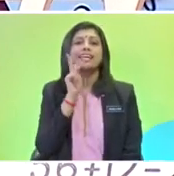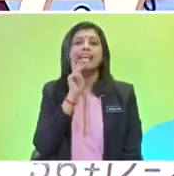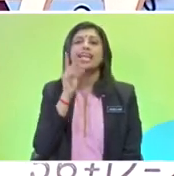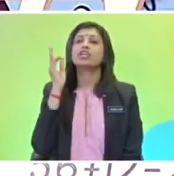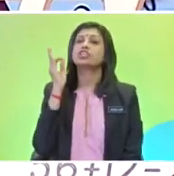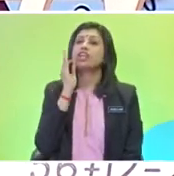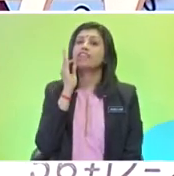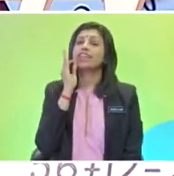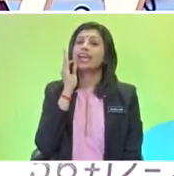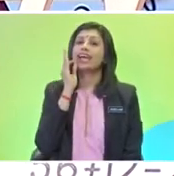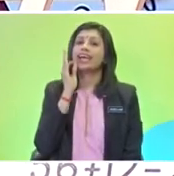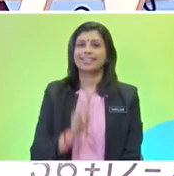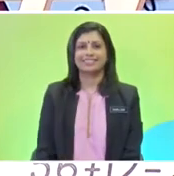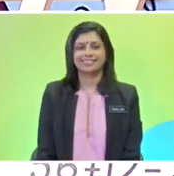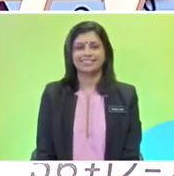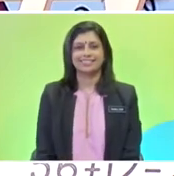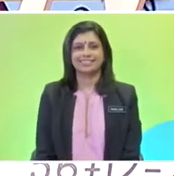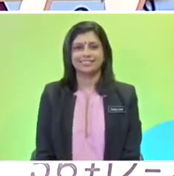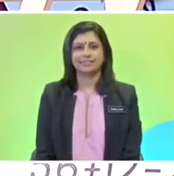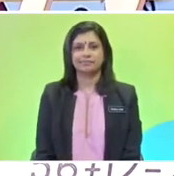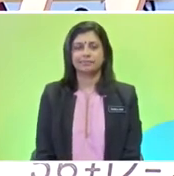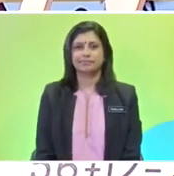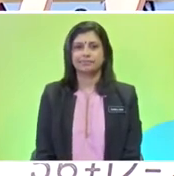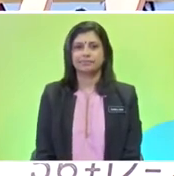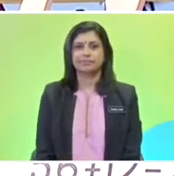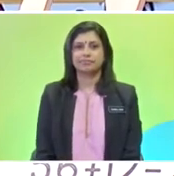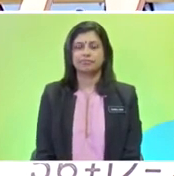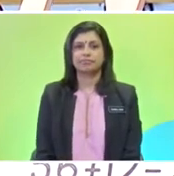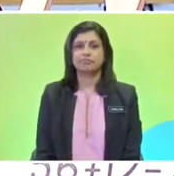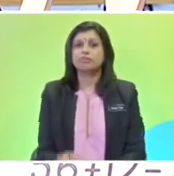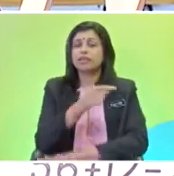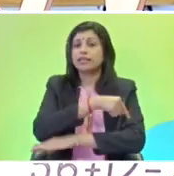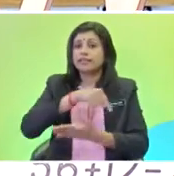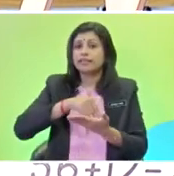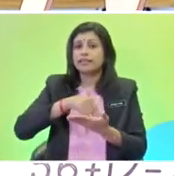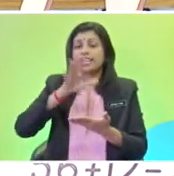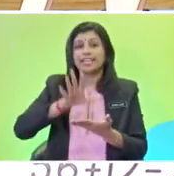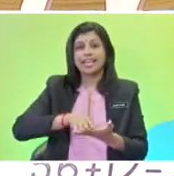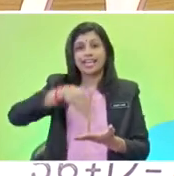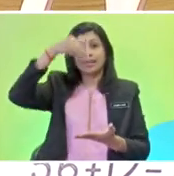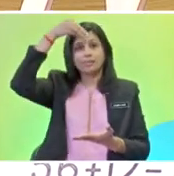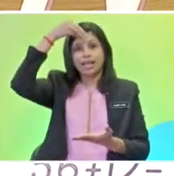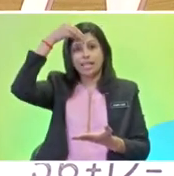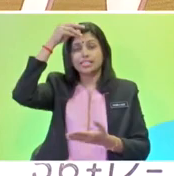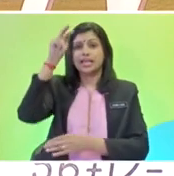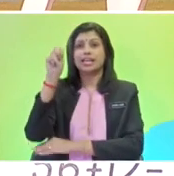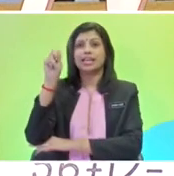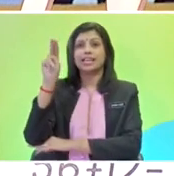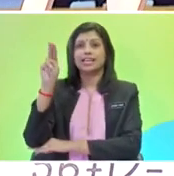Syafiqah. Dan rakan-rakan semua, hari ini kan mata pelajaran kita ialah numerasi. Bersama